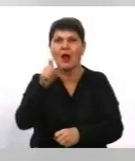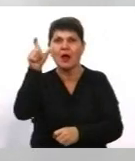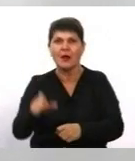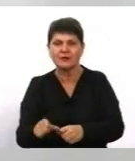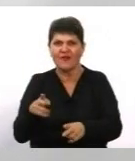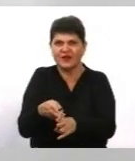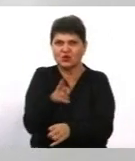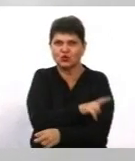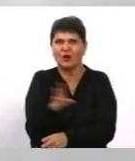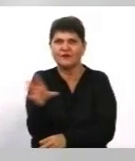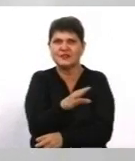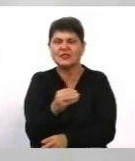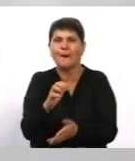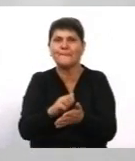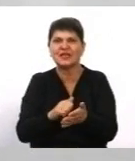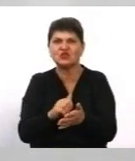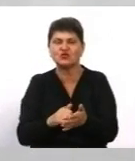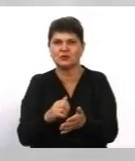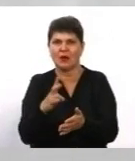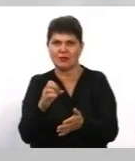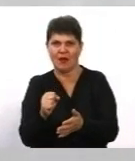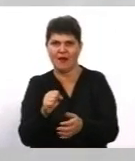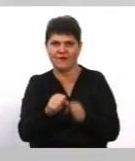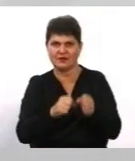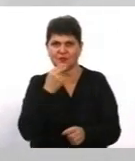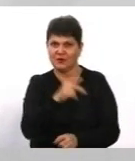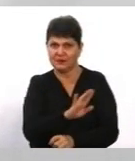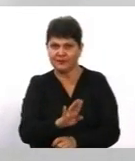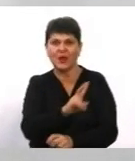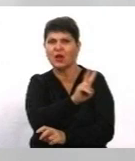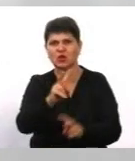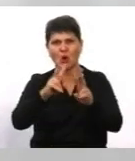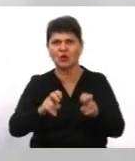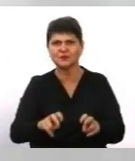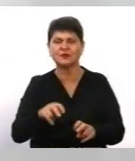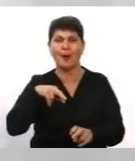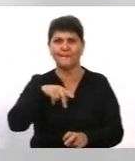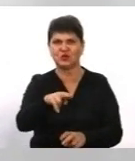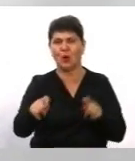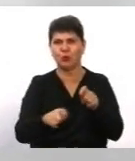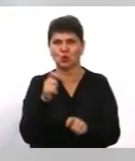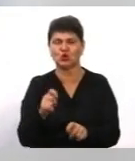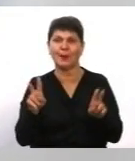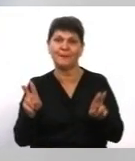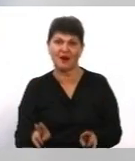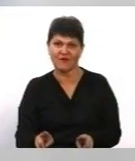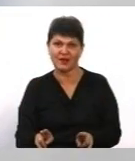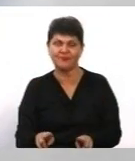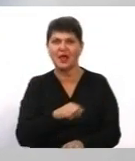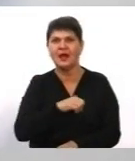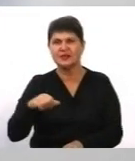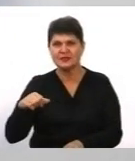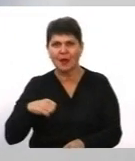відшкодовує всі збитки, спричинені велосипедистів. І ніхто не буде розбиратись навіть, бо пішохід порушив правила. Сама до